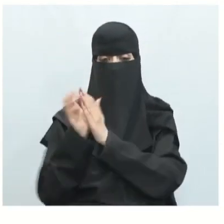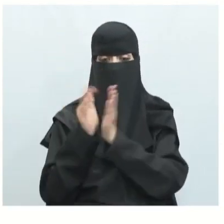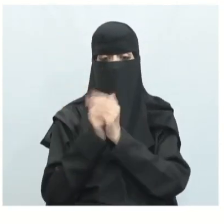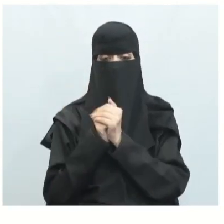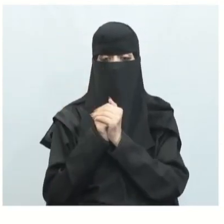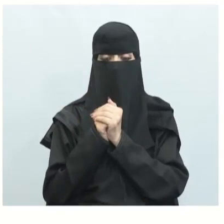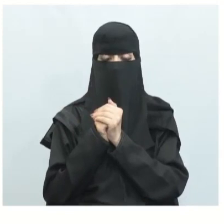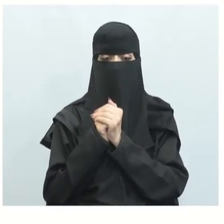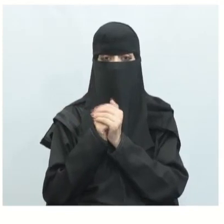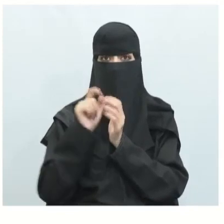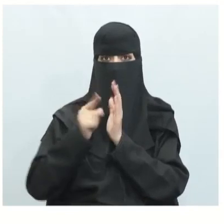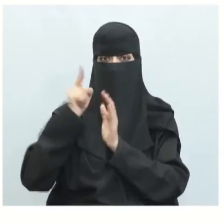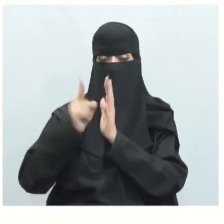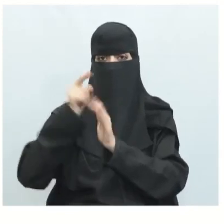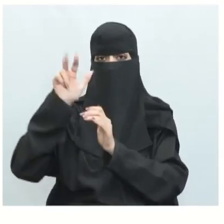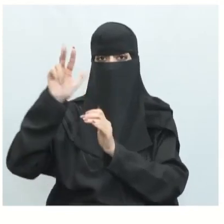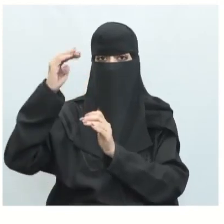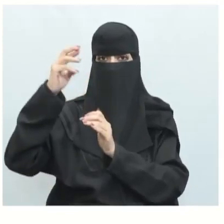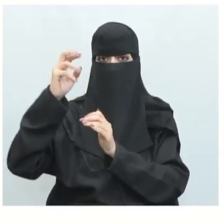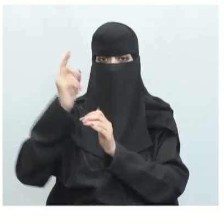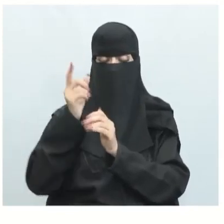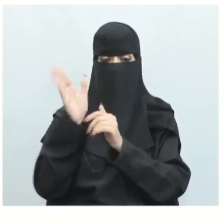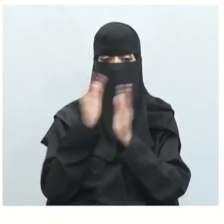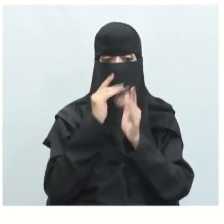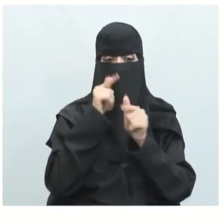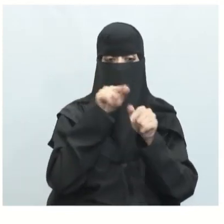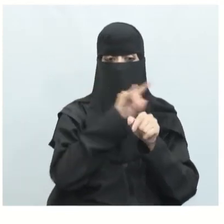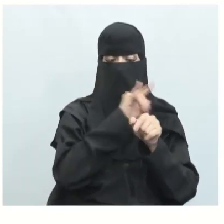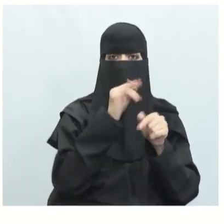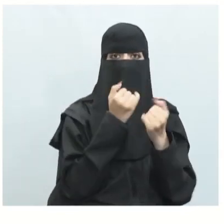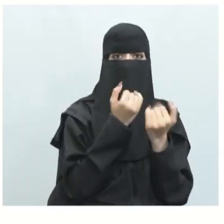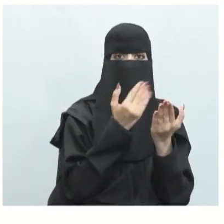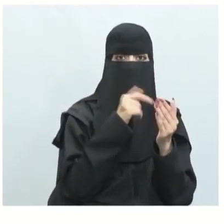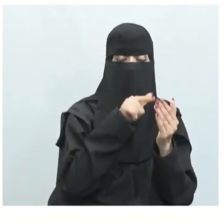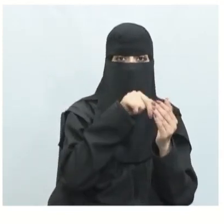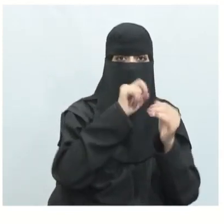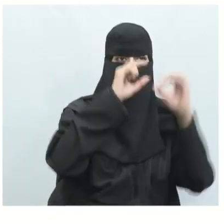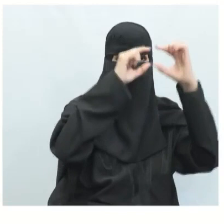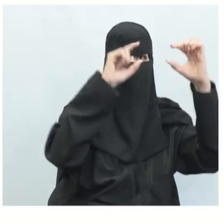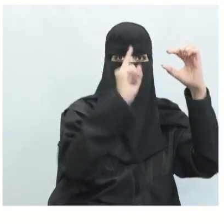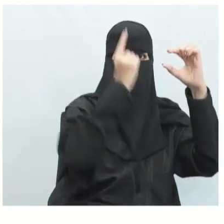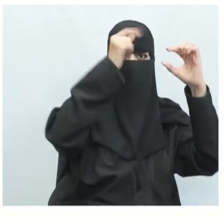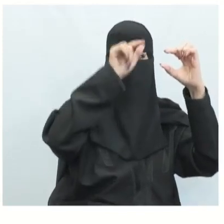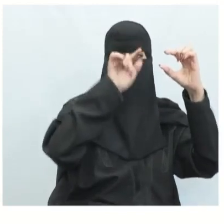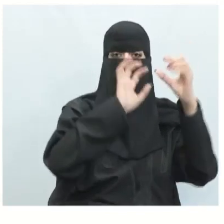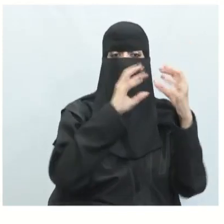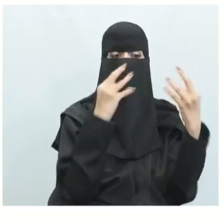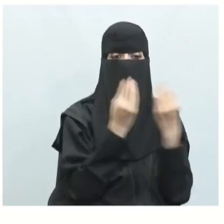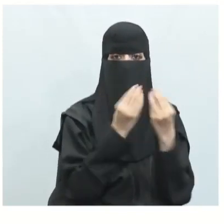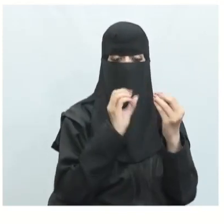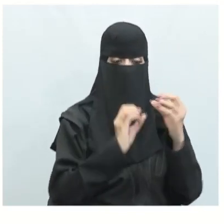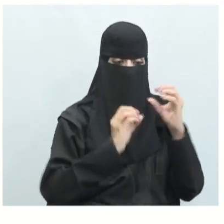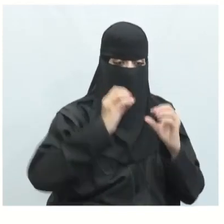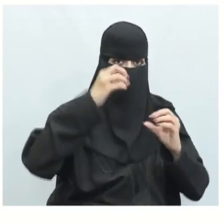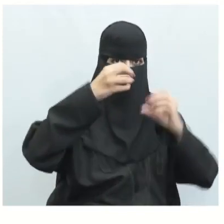هذه العقده الفريده تسمى الجذر لا توجد فيها عقده فريده في المخططات او جذريه بما